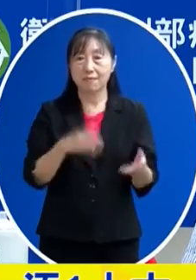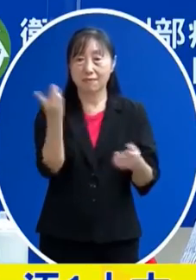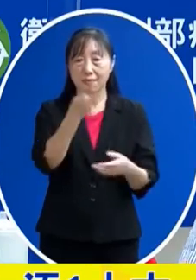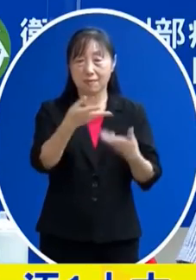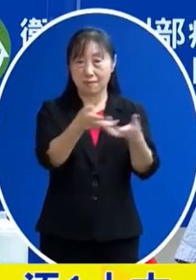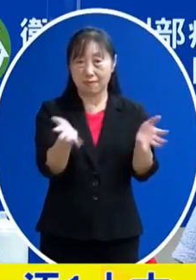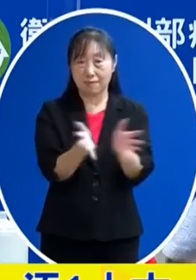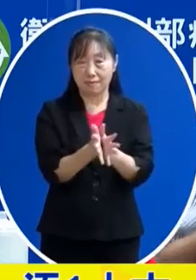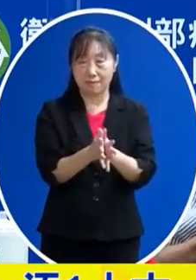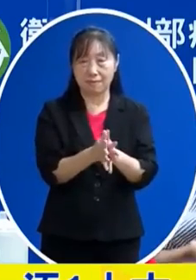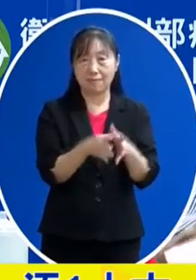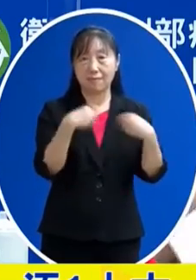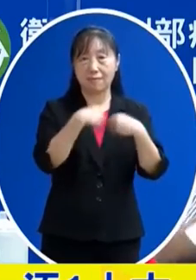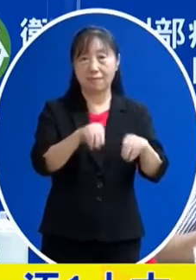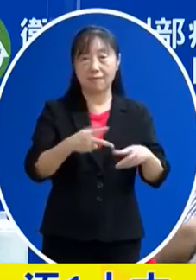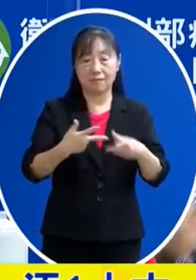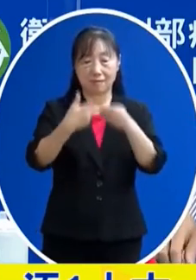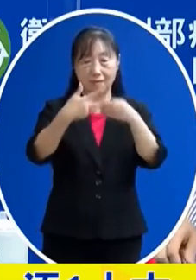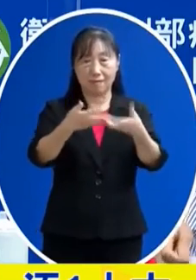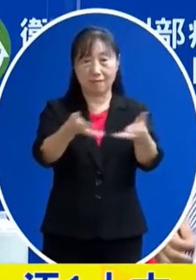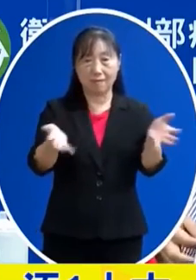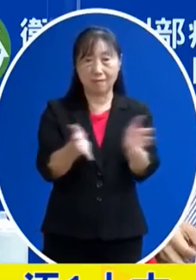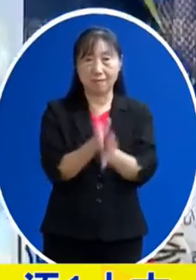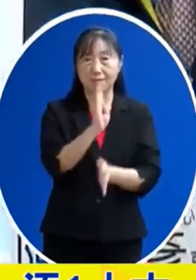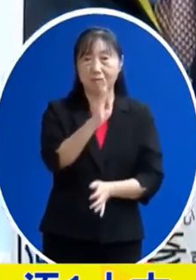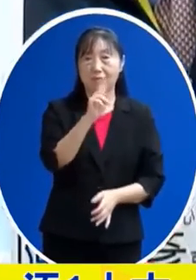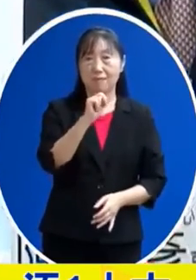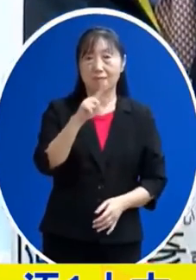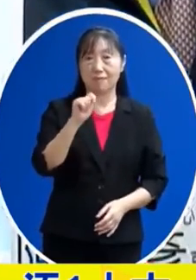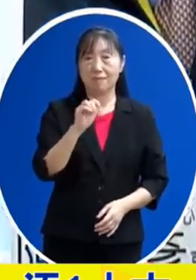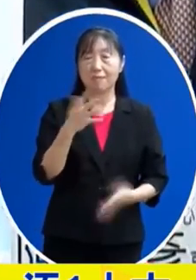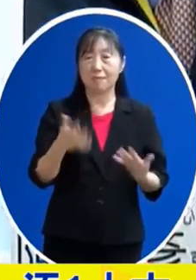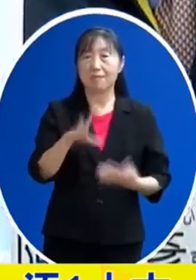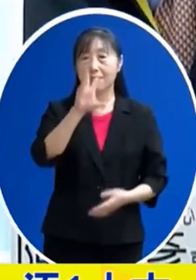第七批的 BNT， 那将近有